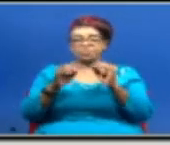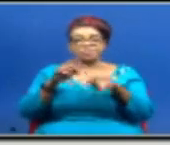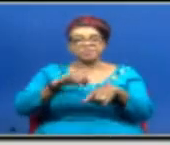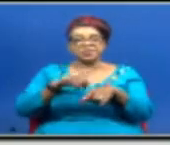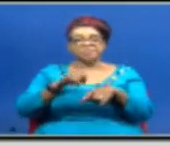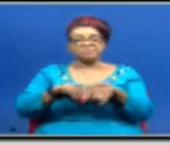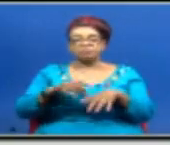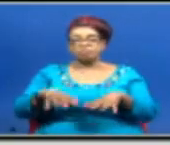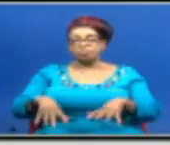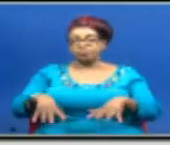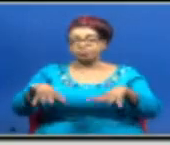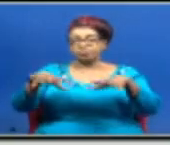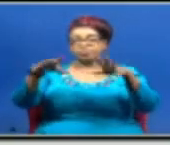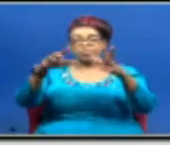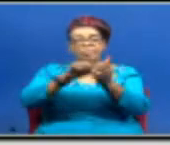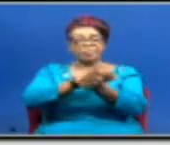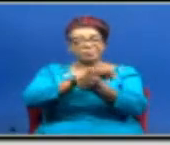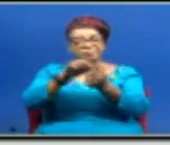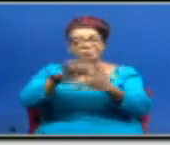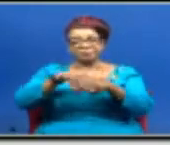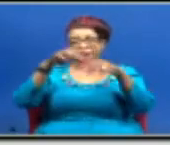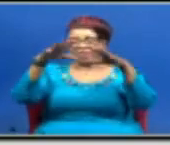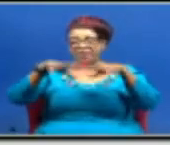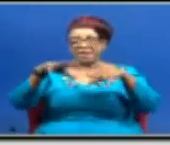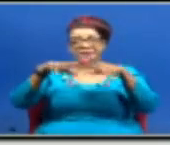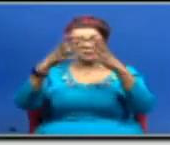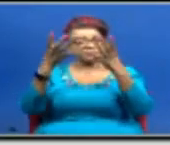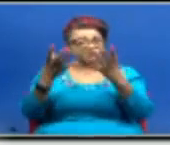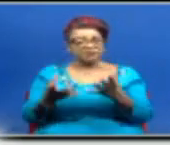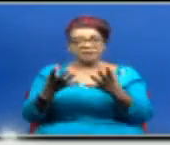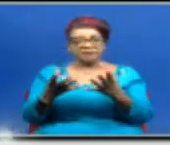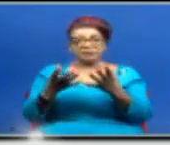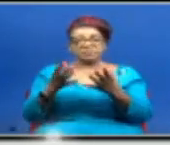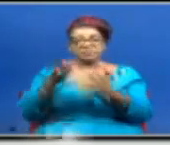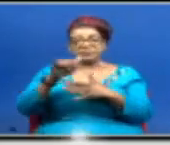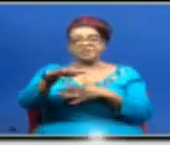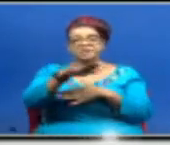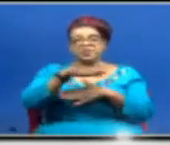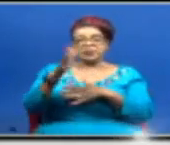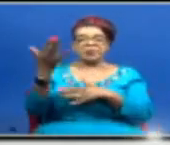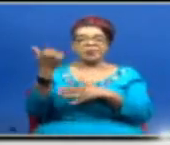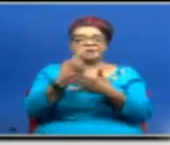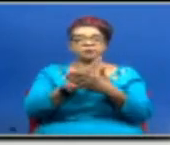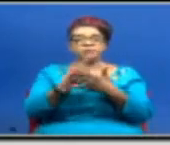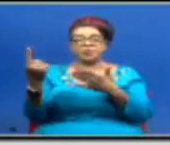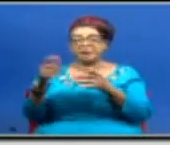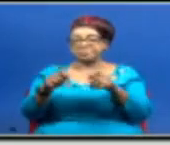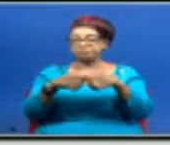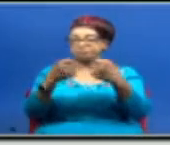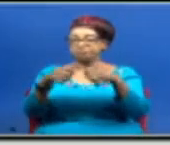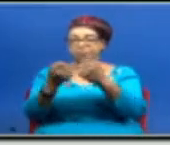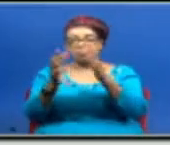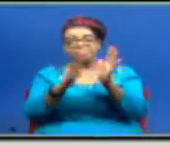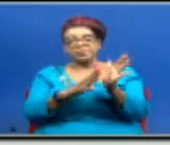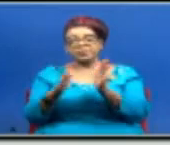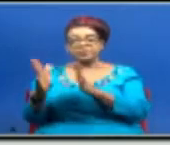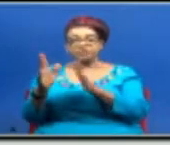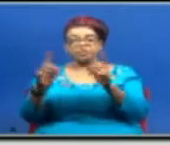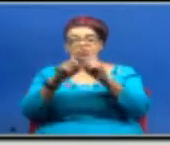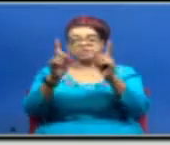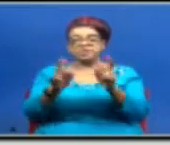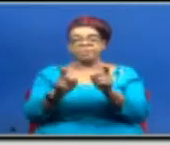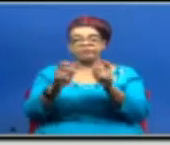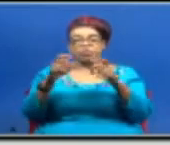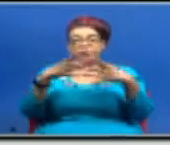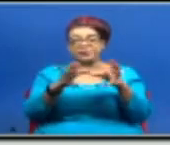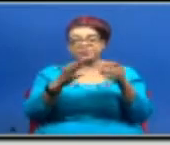yao. Hii ni kufuatia mvua nyingi iliyonyesha eneo hilo wiki iliyopita na kuathiri mipango ya maandalizi ya mtihani wa darasa la 8 na